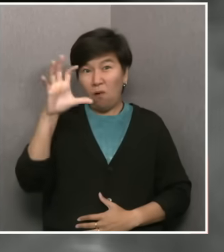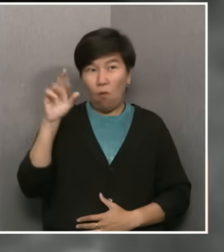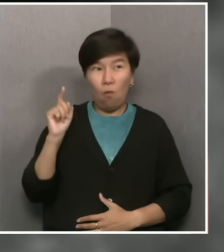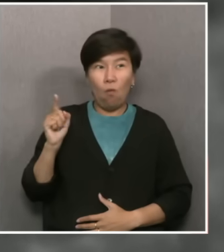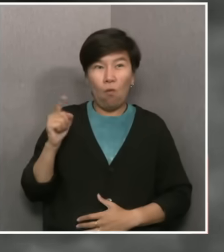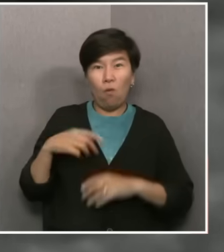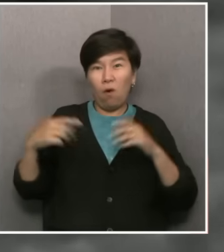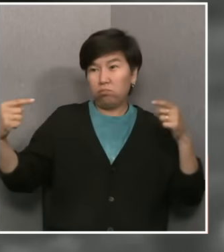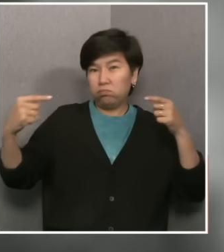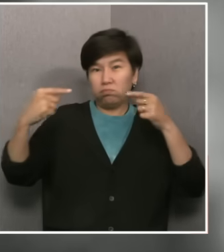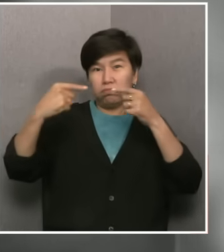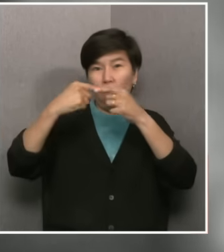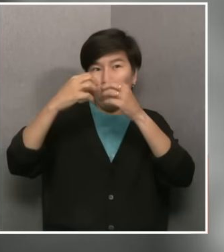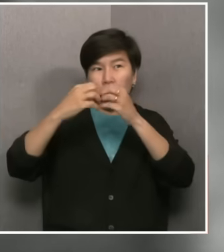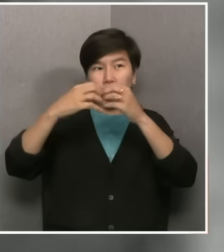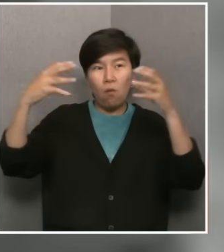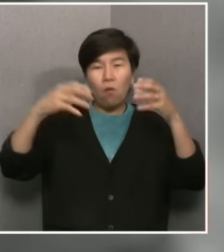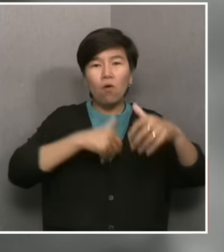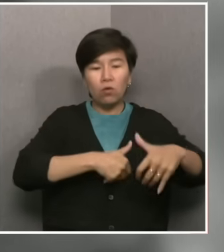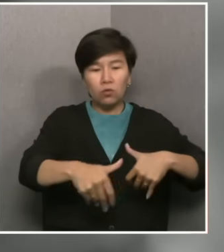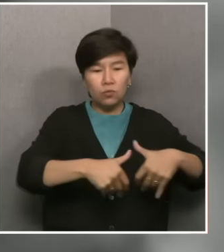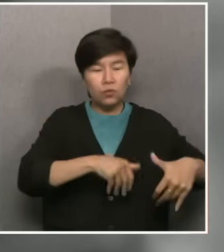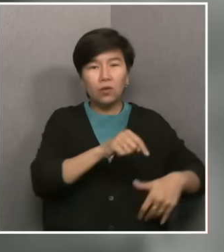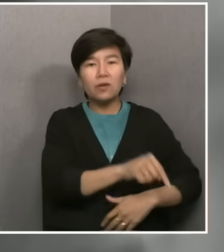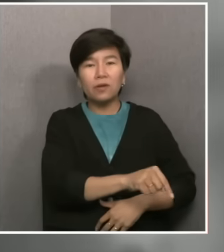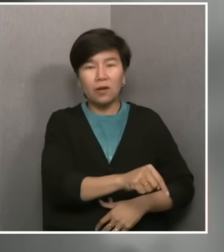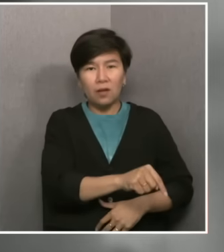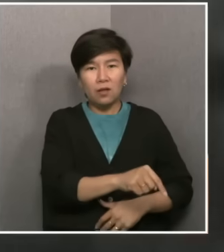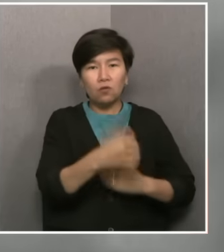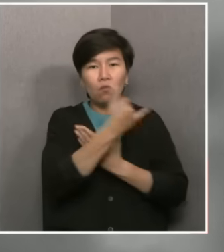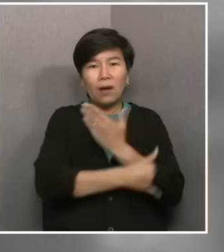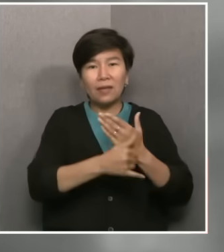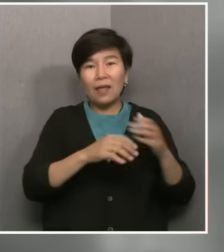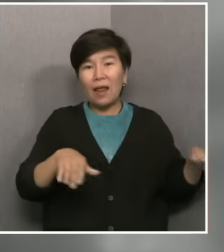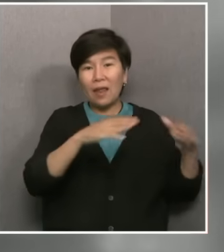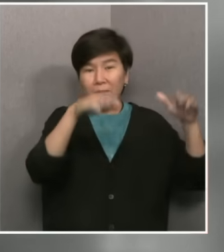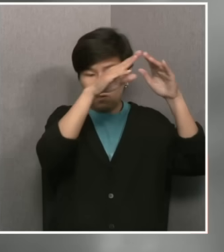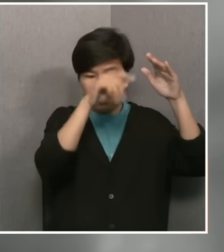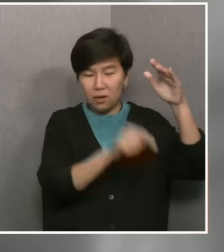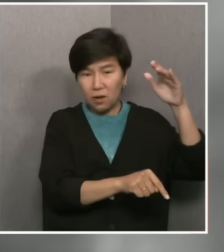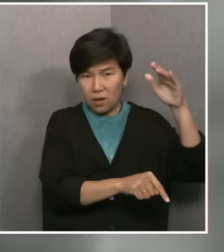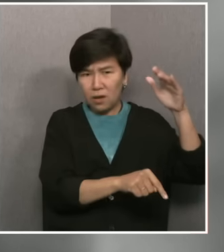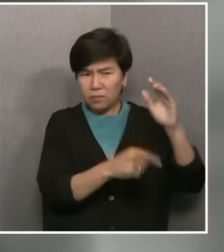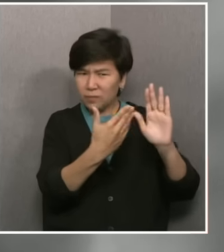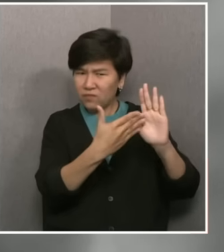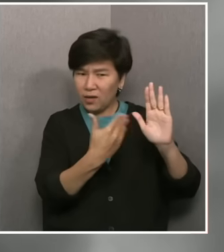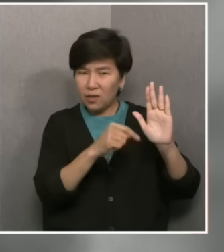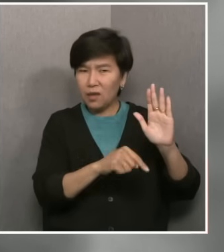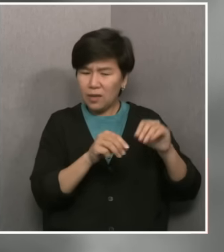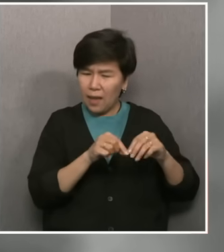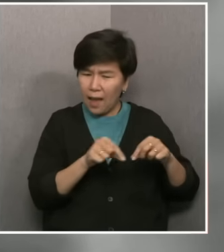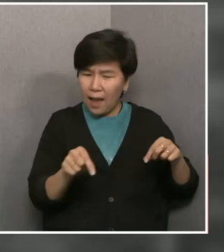อิสราเอลอยู่ห่างจากหมู่บ้านไอทารอนของเลบานอนไปทางตะวันตกเฉียงใต้ราว13กม